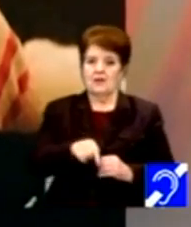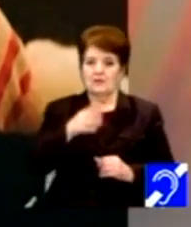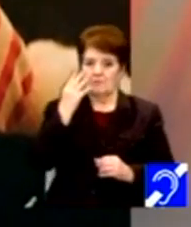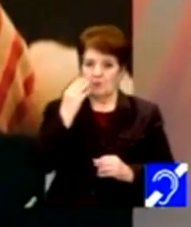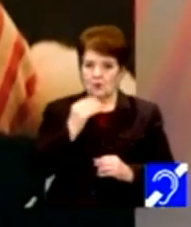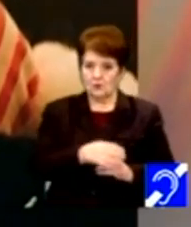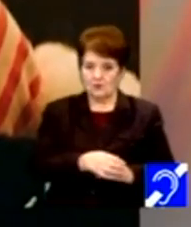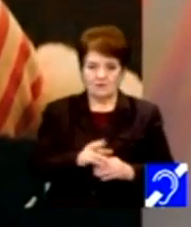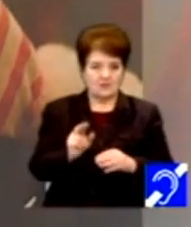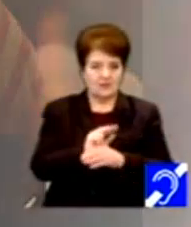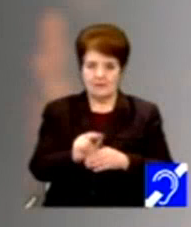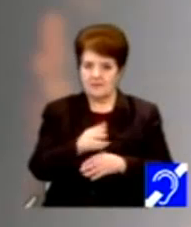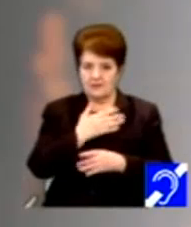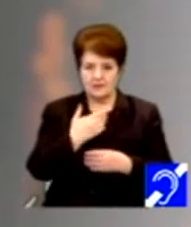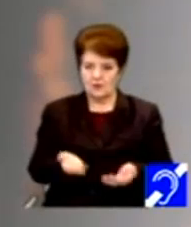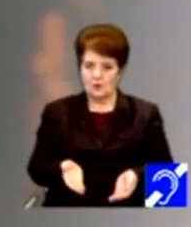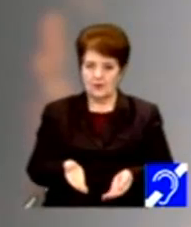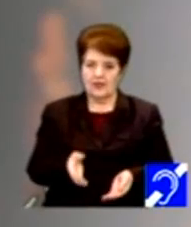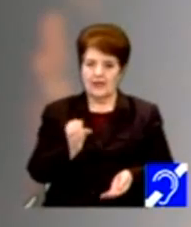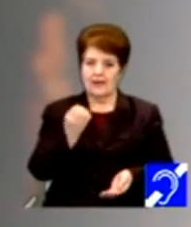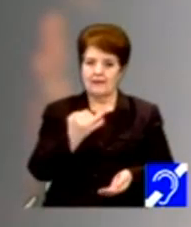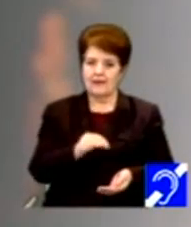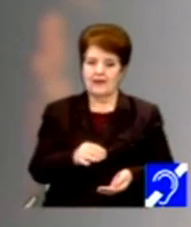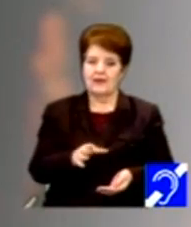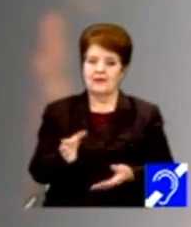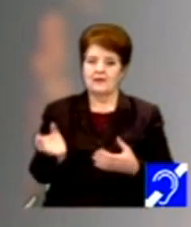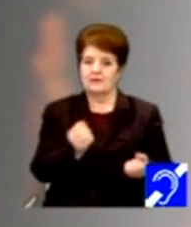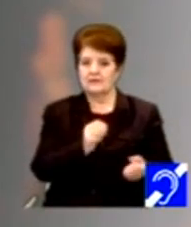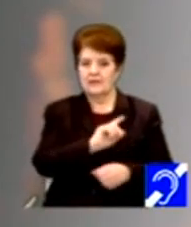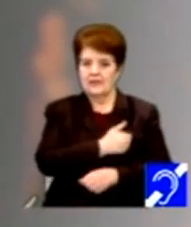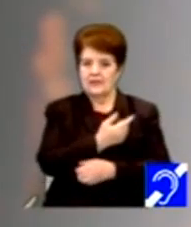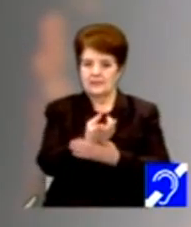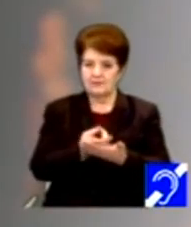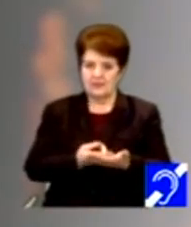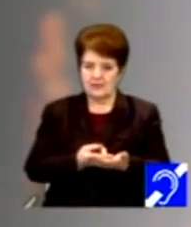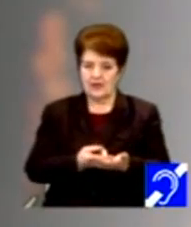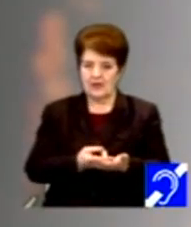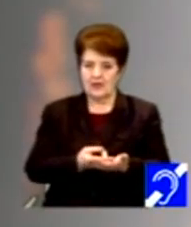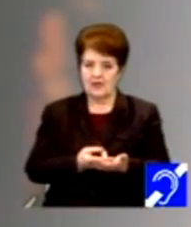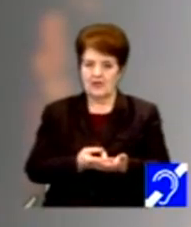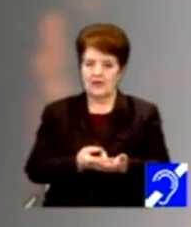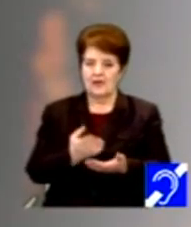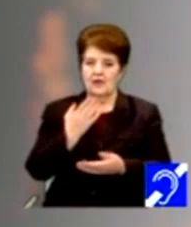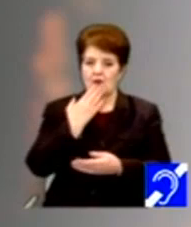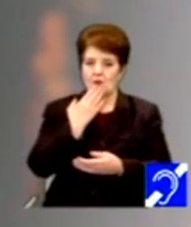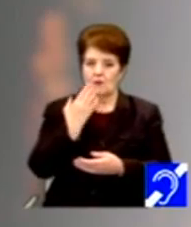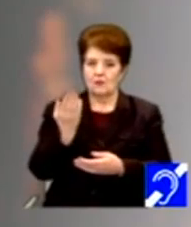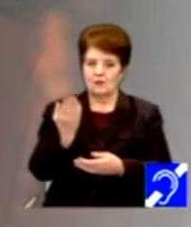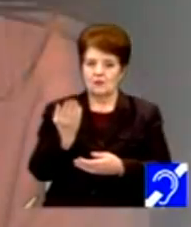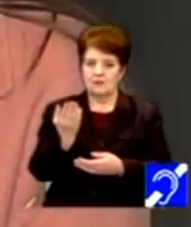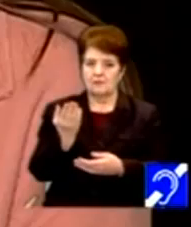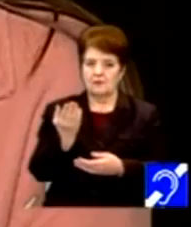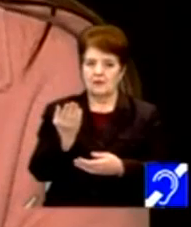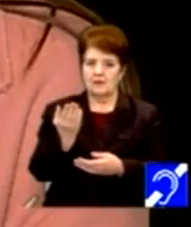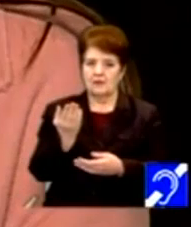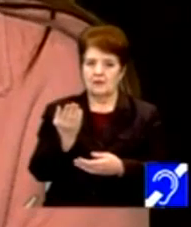nu există tratament. Ei sunt priviți în spitale cum își ia ultima respirație.